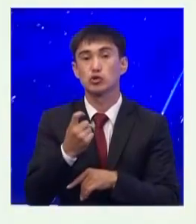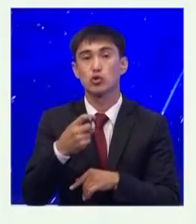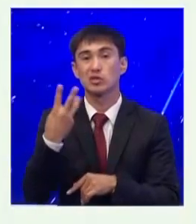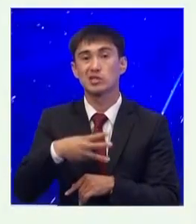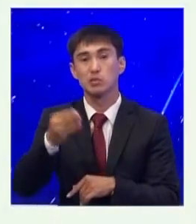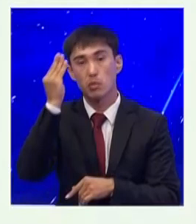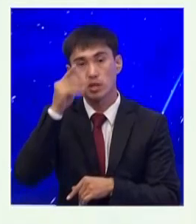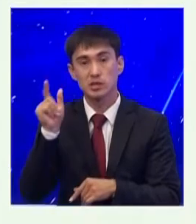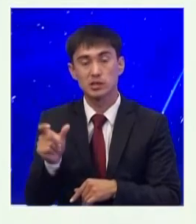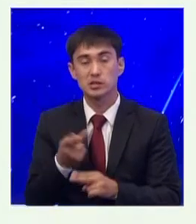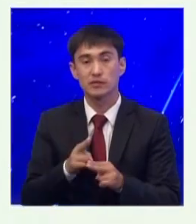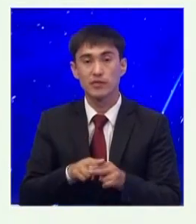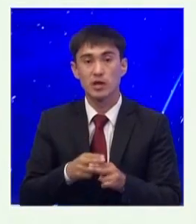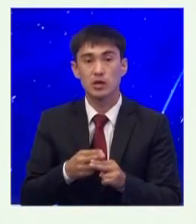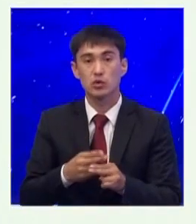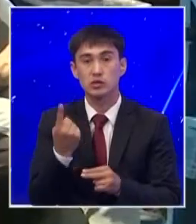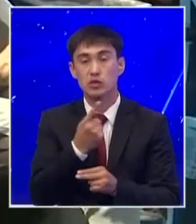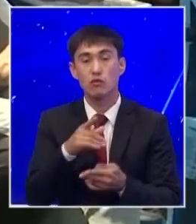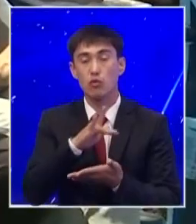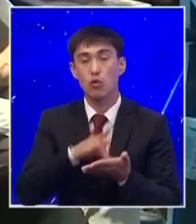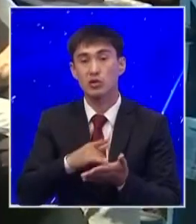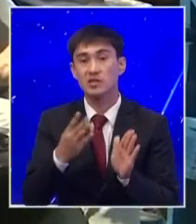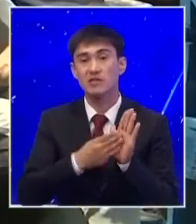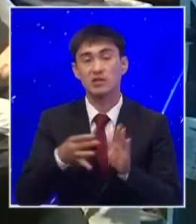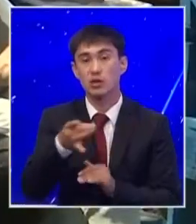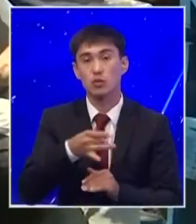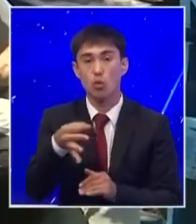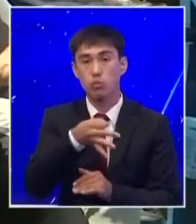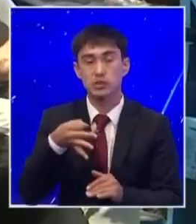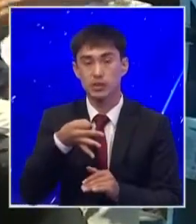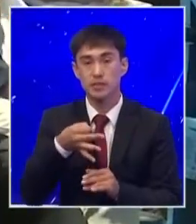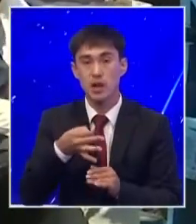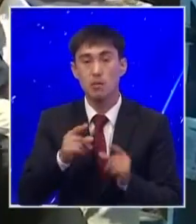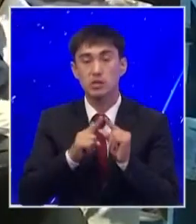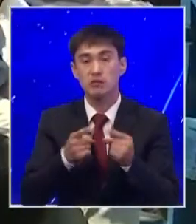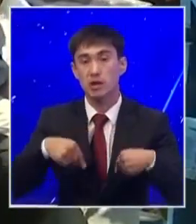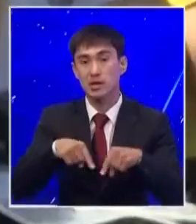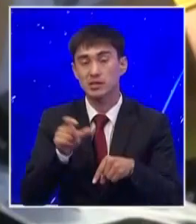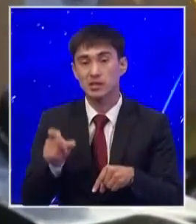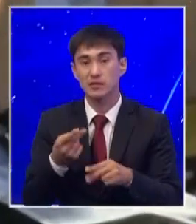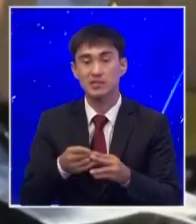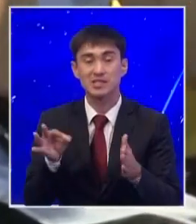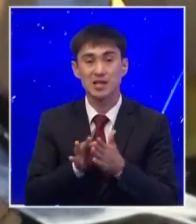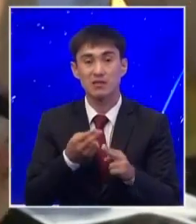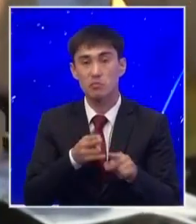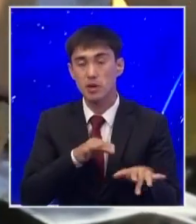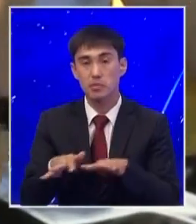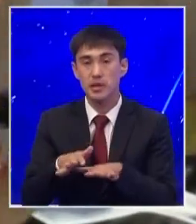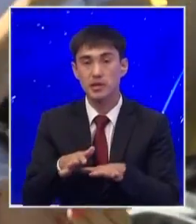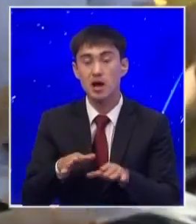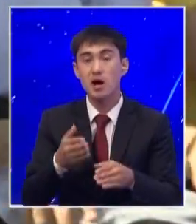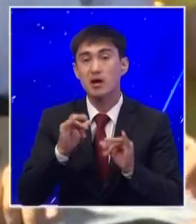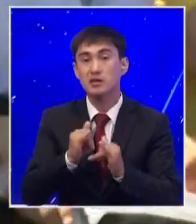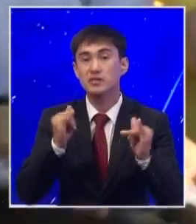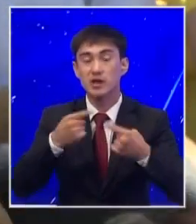130 методистов-инструкторов из одного города и 9 районов области. По словам организаторов, цель данного мероприятия –